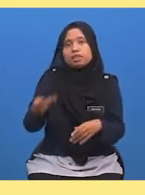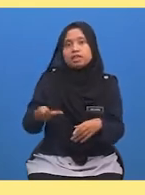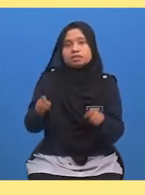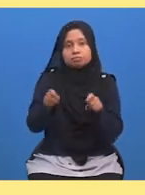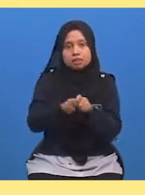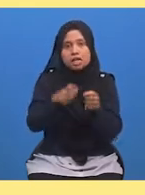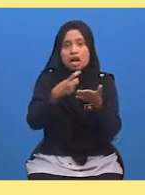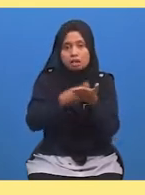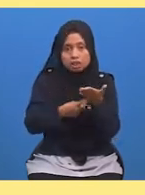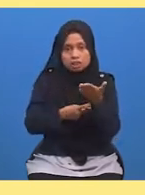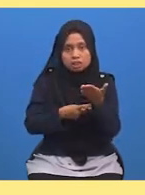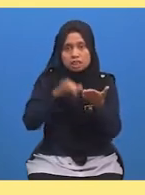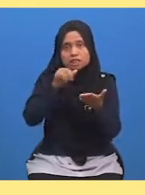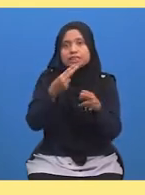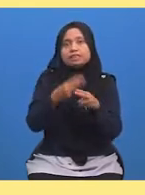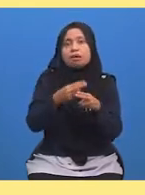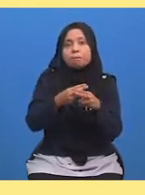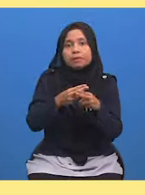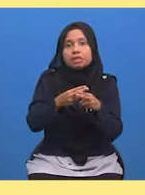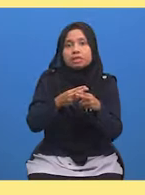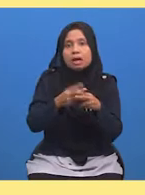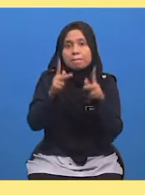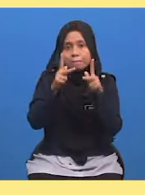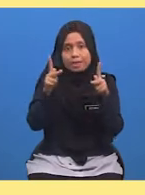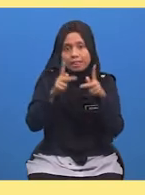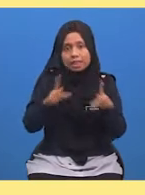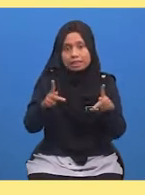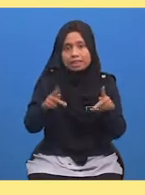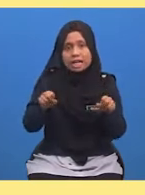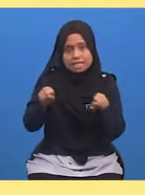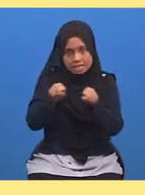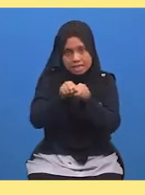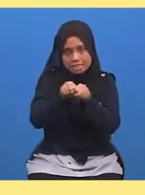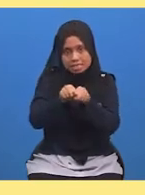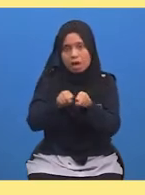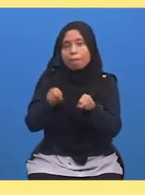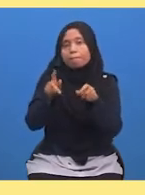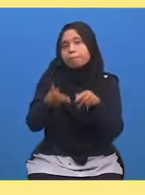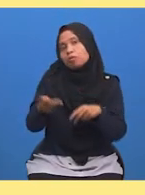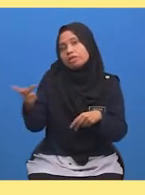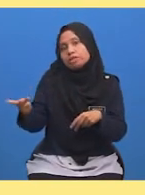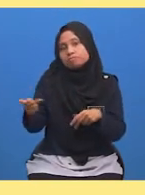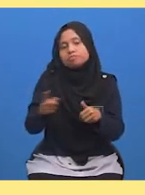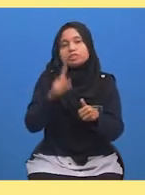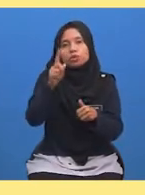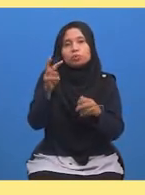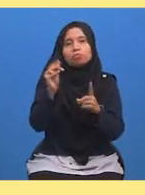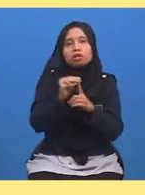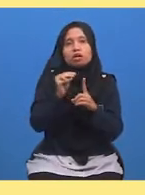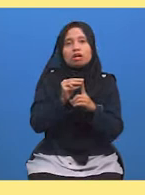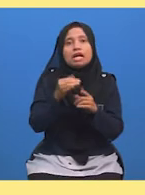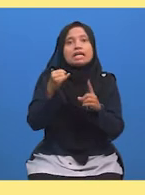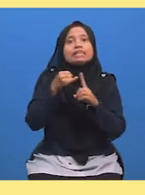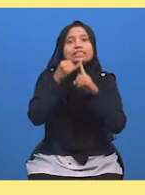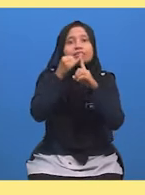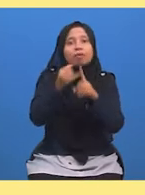seperti harga, jenama, pattern dan saiz produk. 1 markah. Keistimewaan